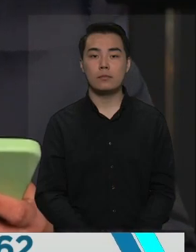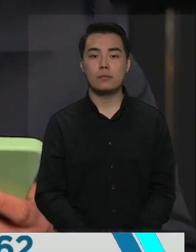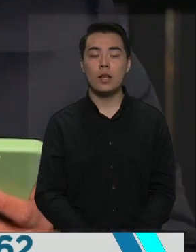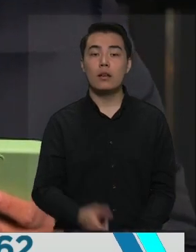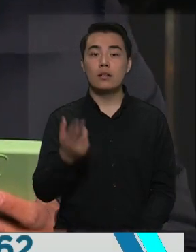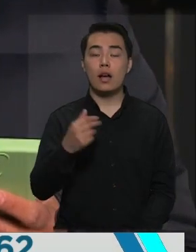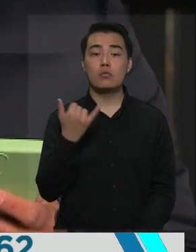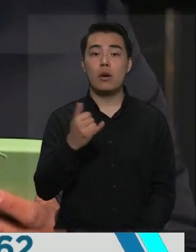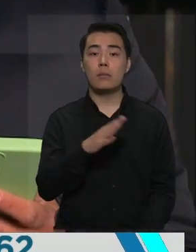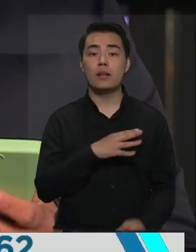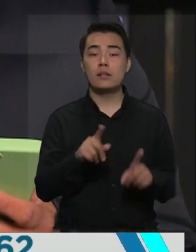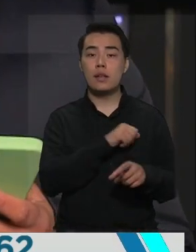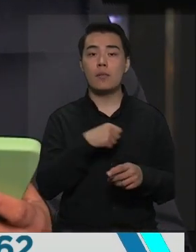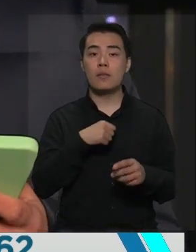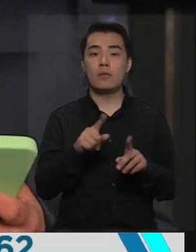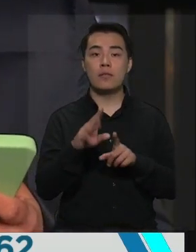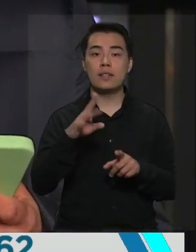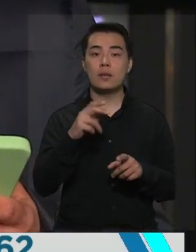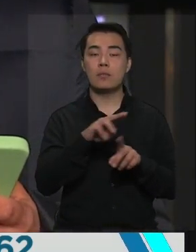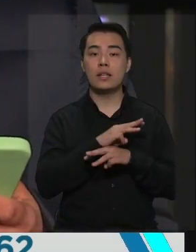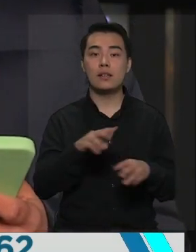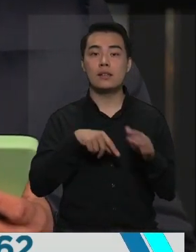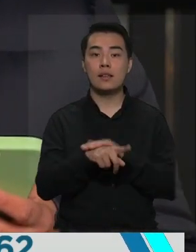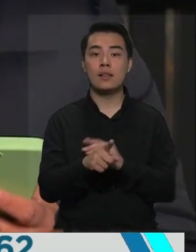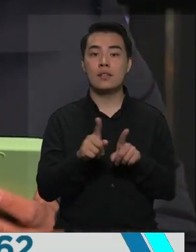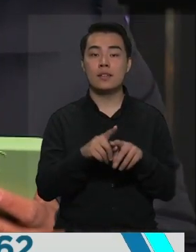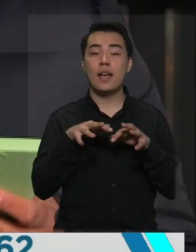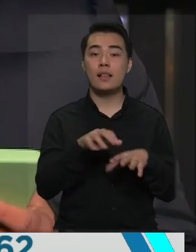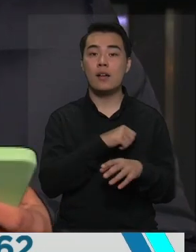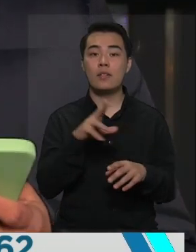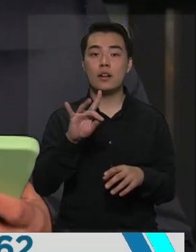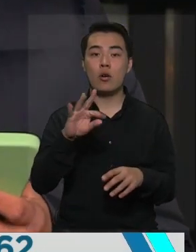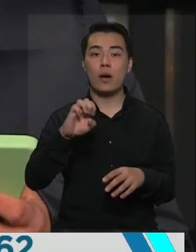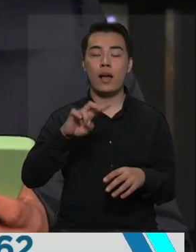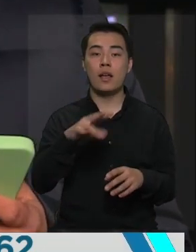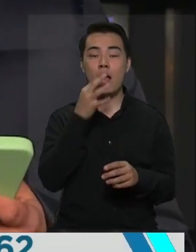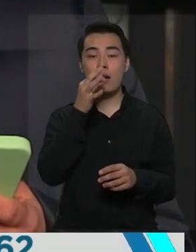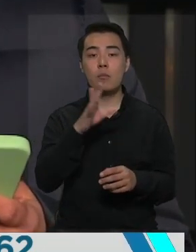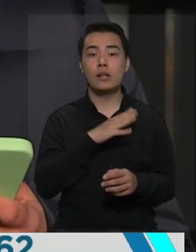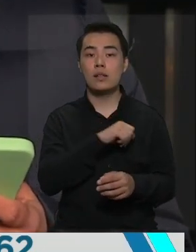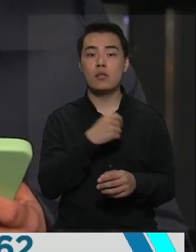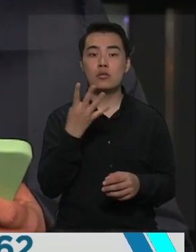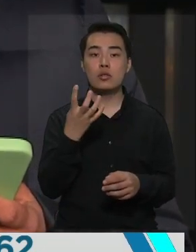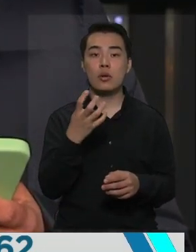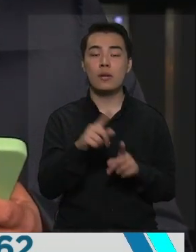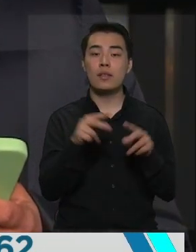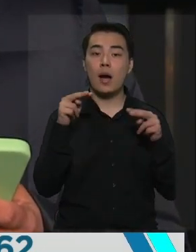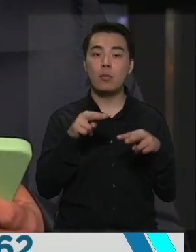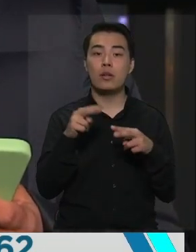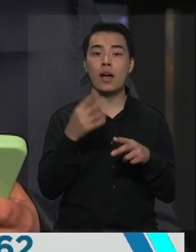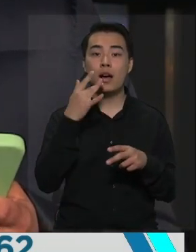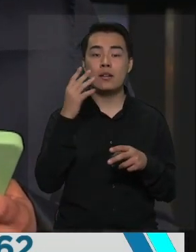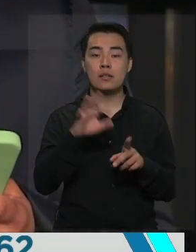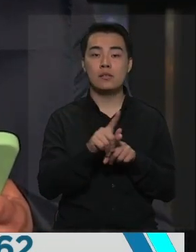Да сегодня на брифинге вице-министра иностранных дел Казахстана Роман Василенко объявил что порядка 400 наблюдателей